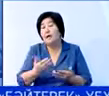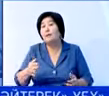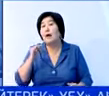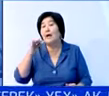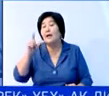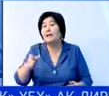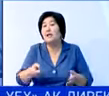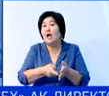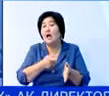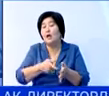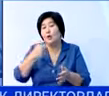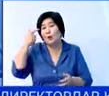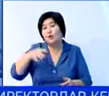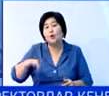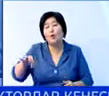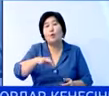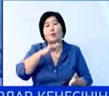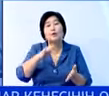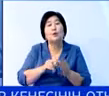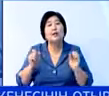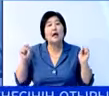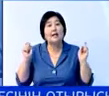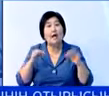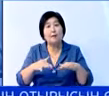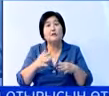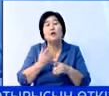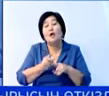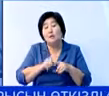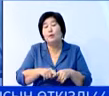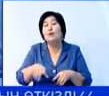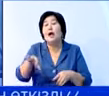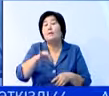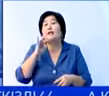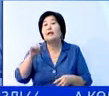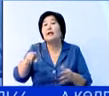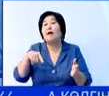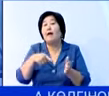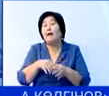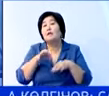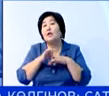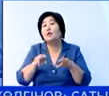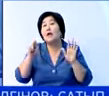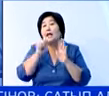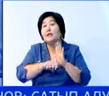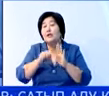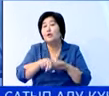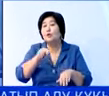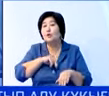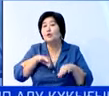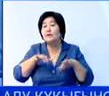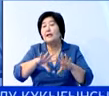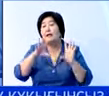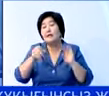тарихшы археолог ғалымдар облыс орталығында бас қосты. Мақсат аймақтағы тарихи қалашықтарға жүргізілген зерттеу жұмыстарының